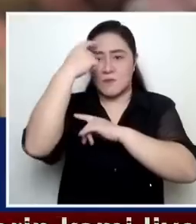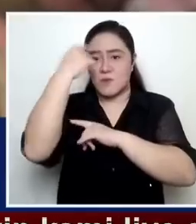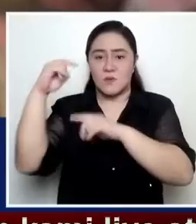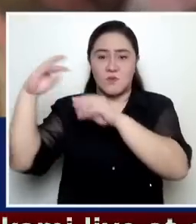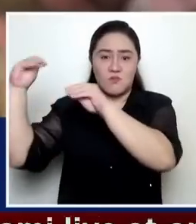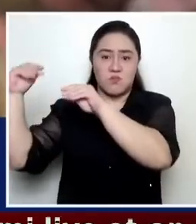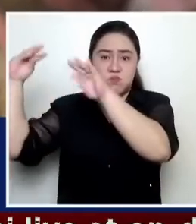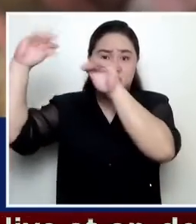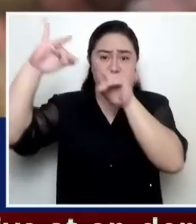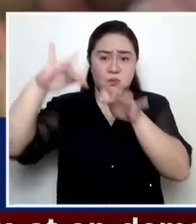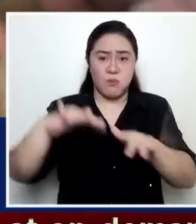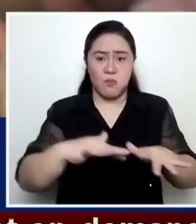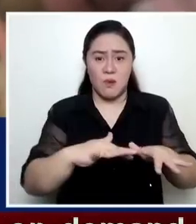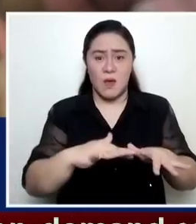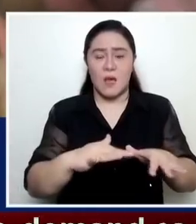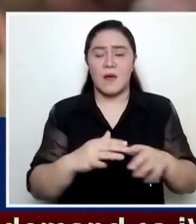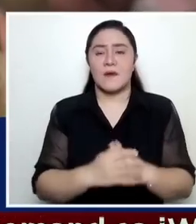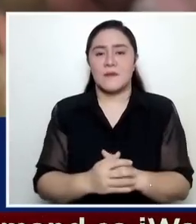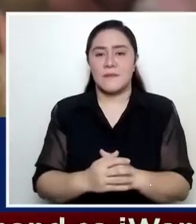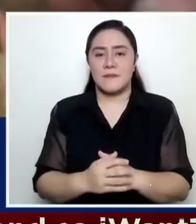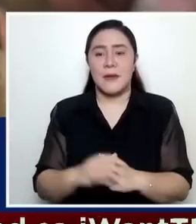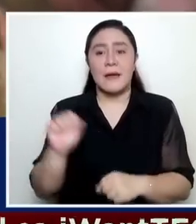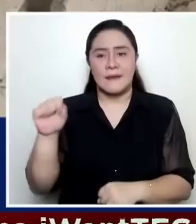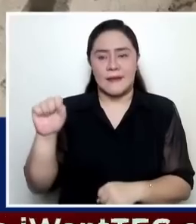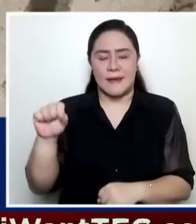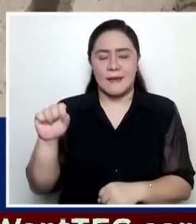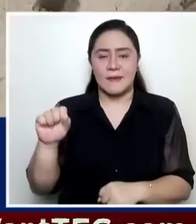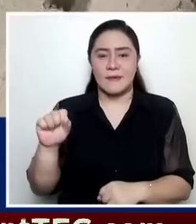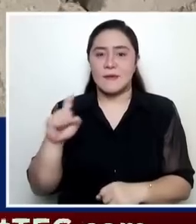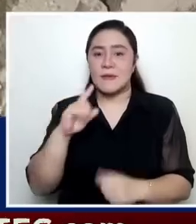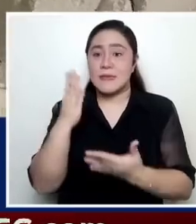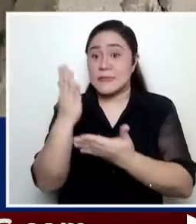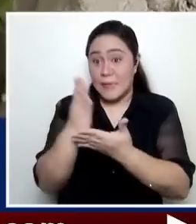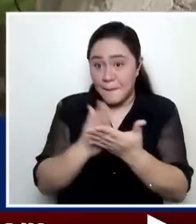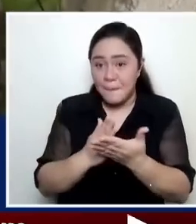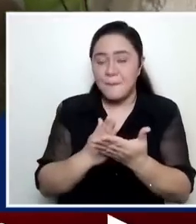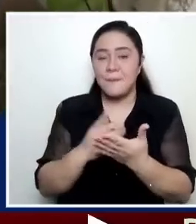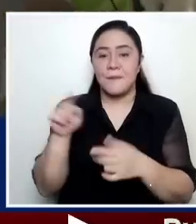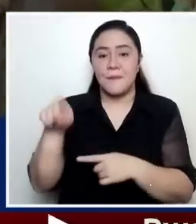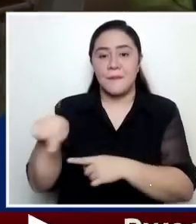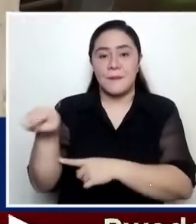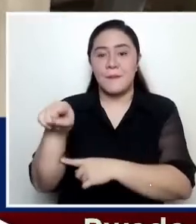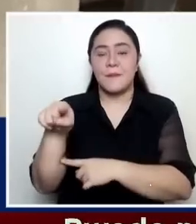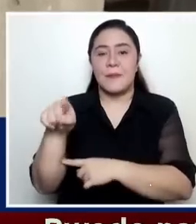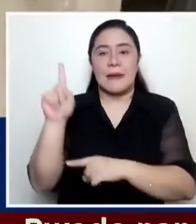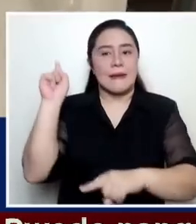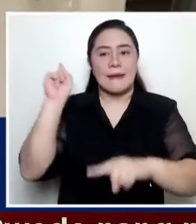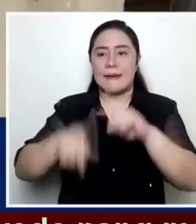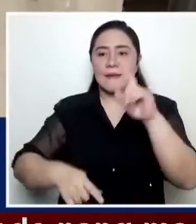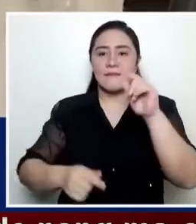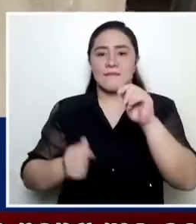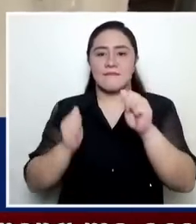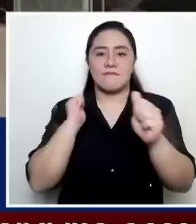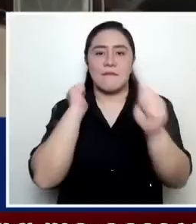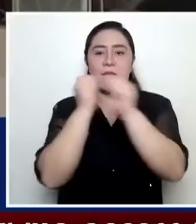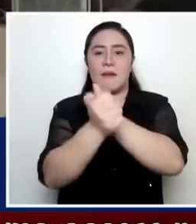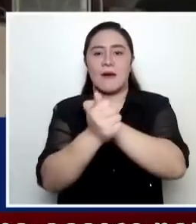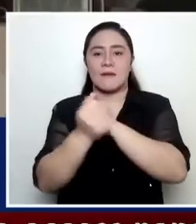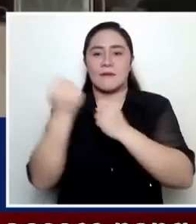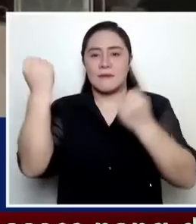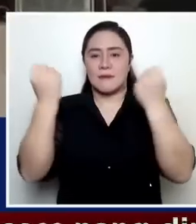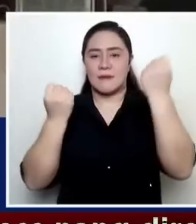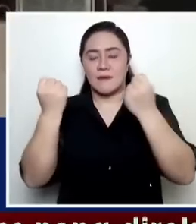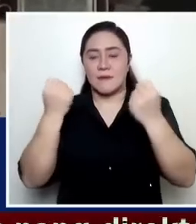May ilan na sinasabi ni Governor Dominic Valera na unpassable, pero hopefully dahil pangalawang araw na